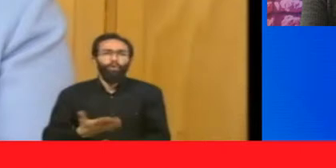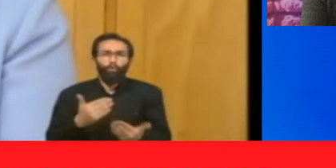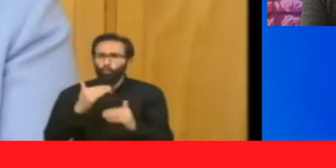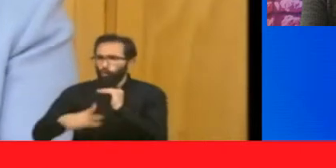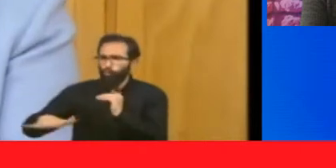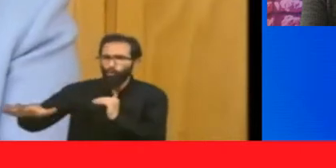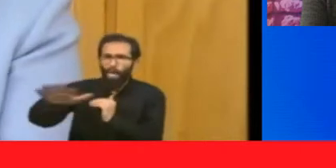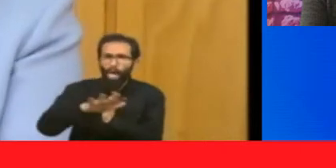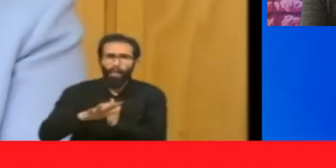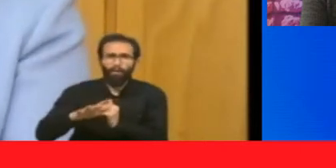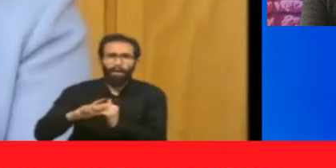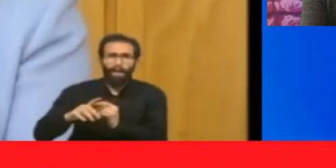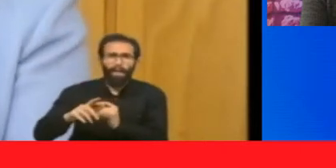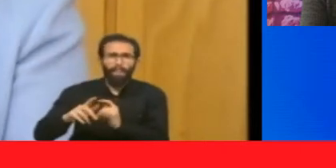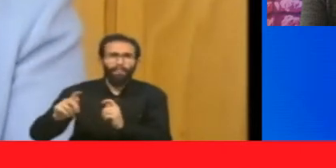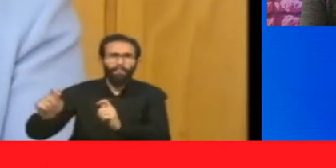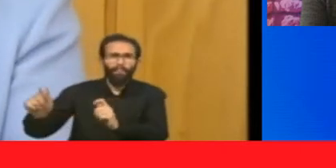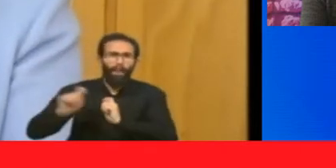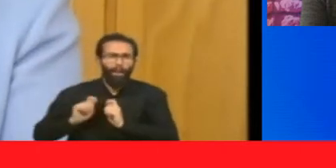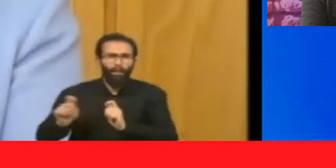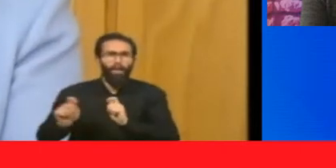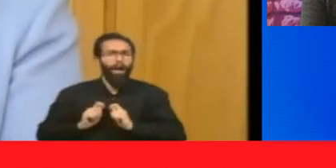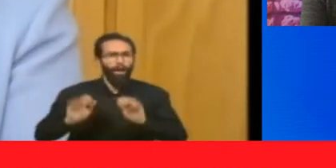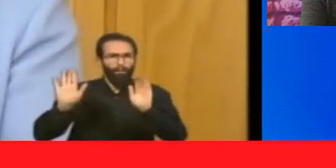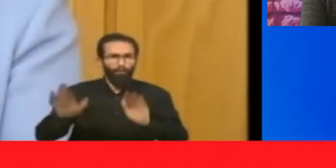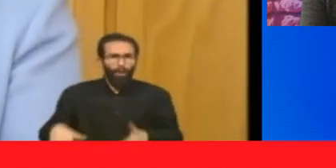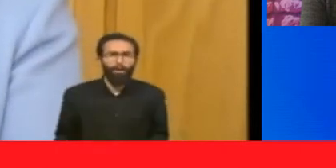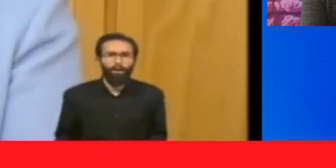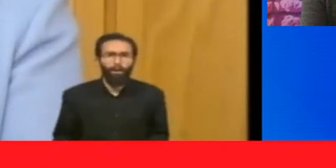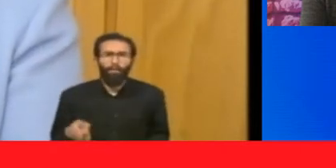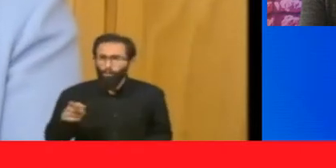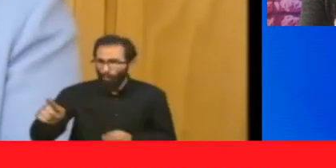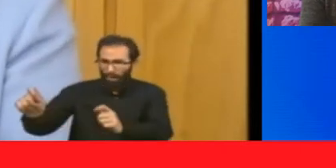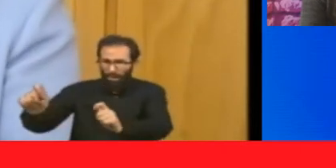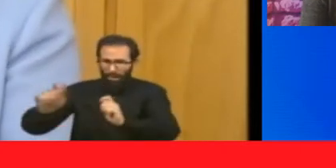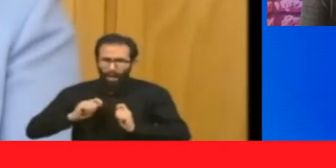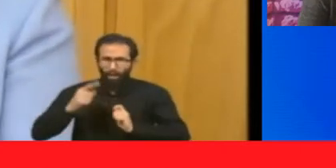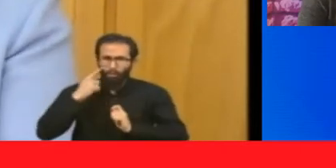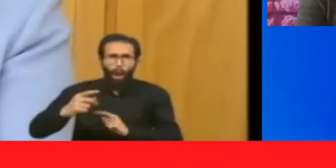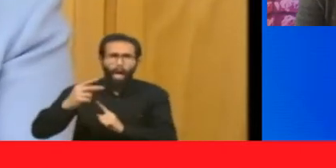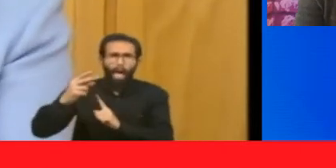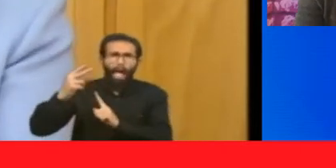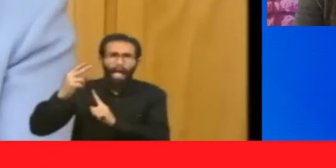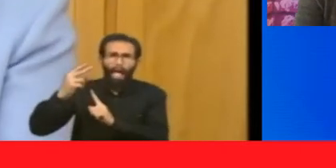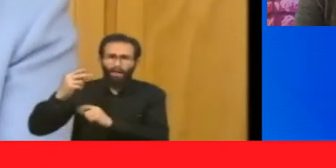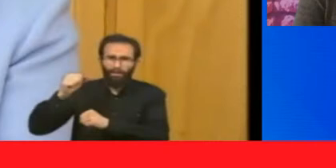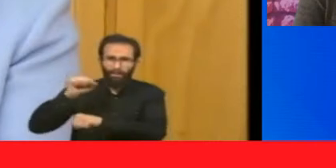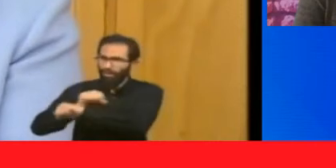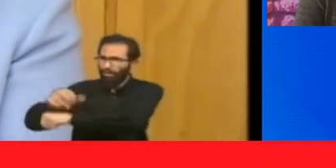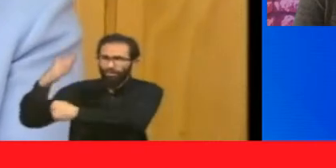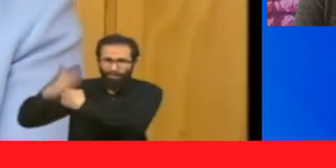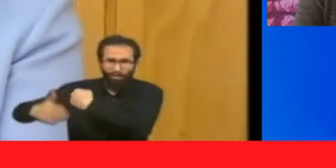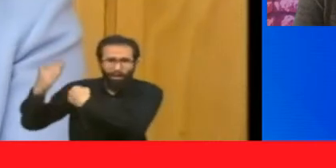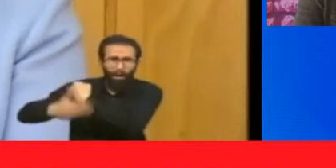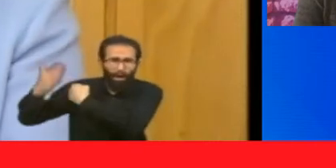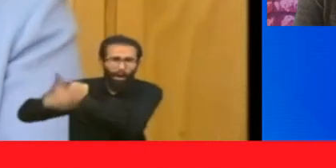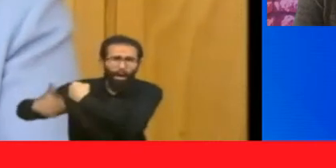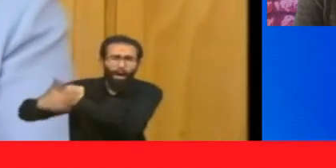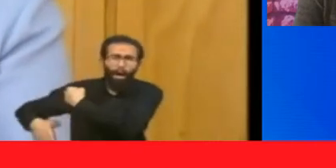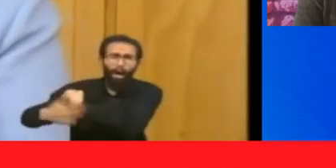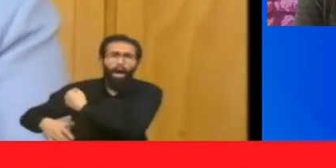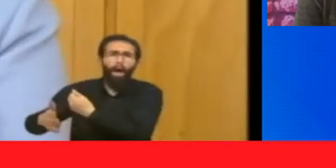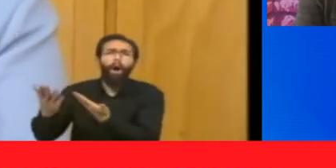taleptir. Bu talepleri İmralı tecritiyle bastıramazsınız. Tecrit hukuksuzluğuyla